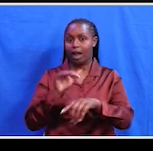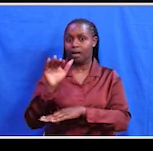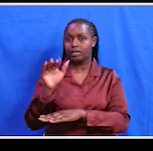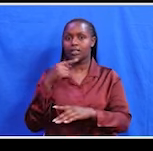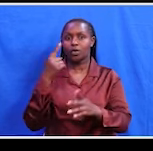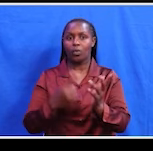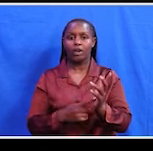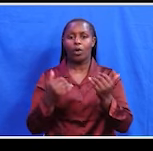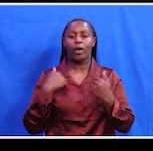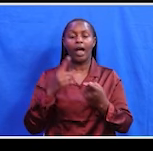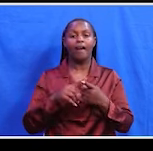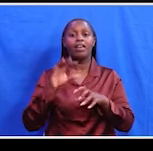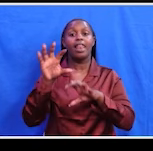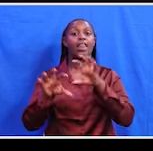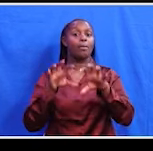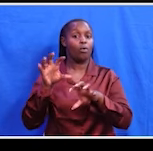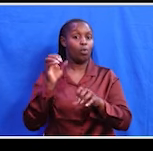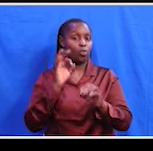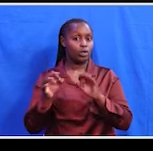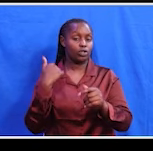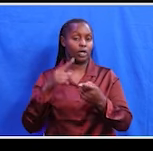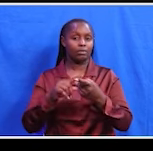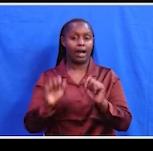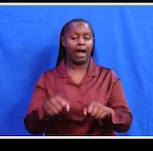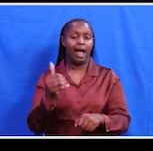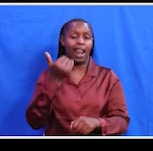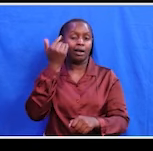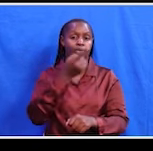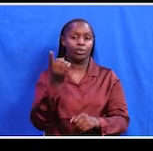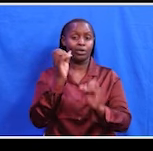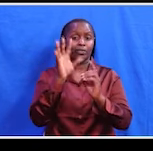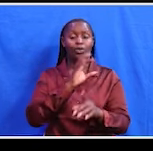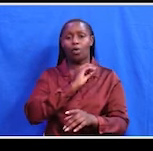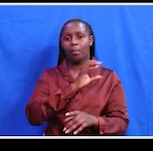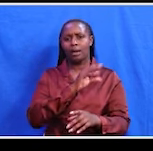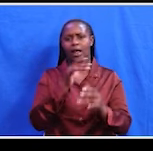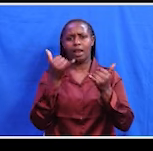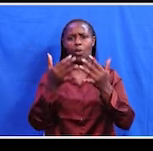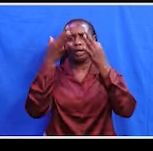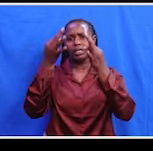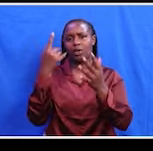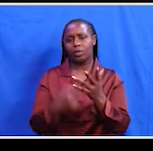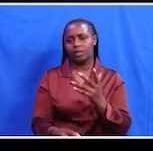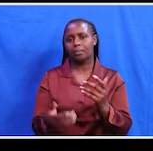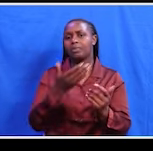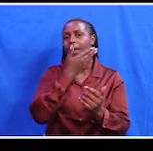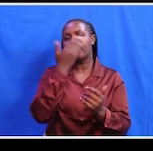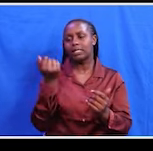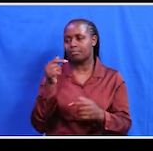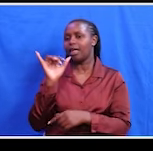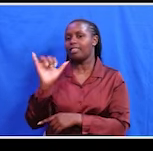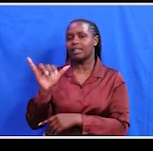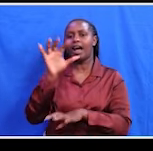kuna mnyama ukipiga kelele itafanya nini? Itakukula. So imefika wakati tukasema hiyo mnyama ifanye nini?